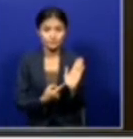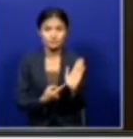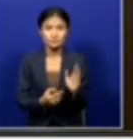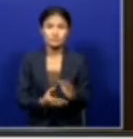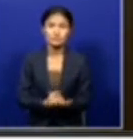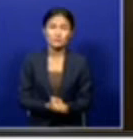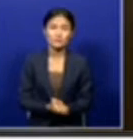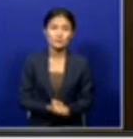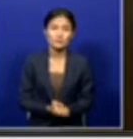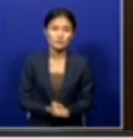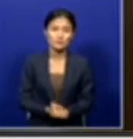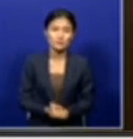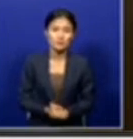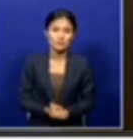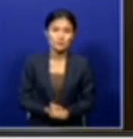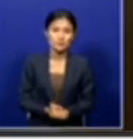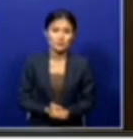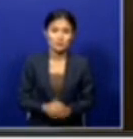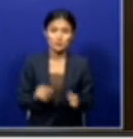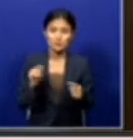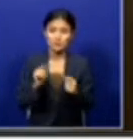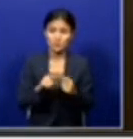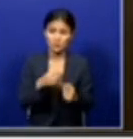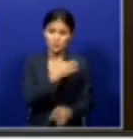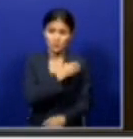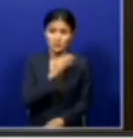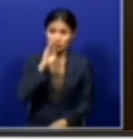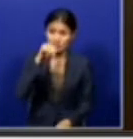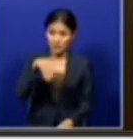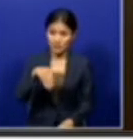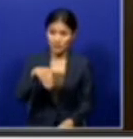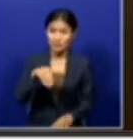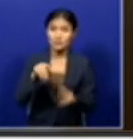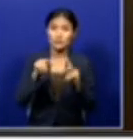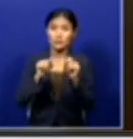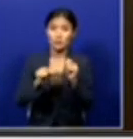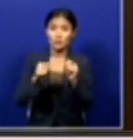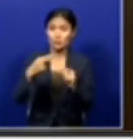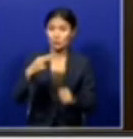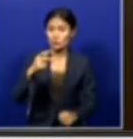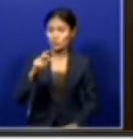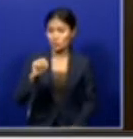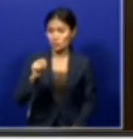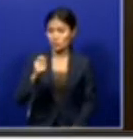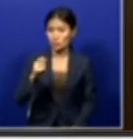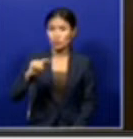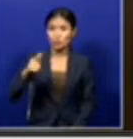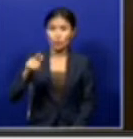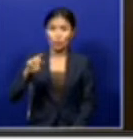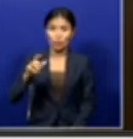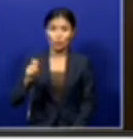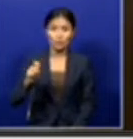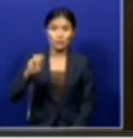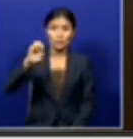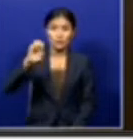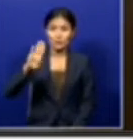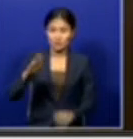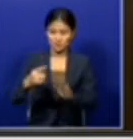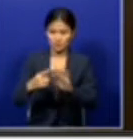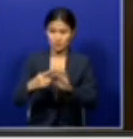จากเทศบาลนะครับตำบลหนองอีบุตรนะครับอำเภอห้วยพึ่งจังหวัดกาฬสินธุ์เ